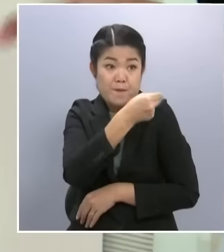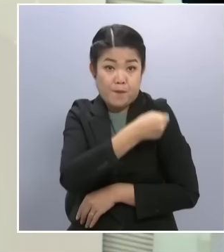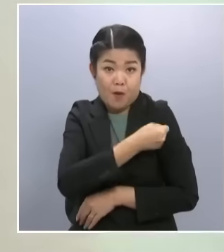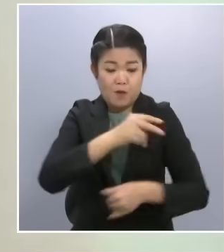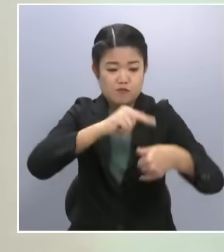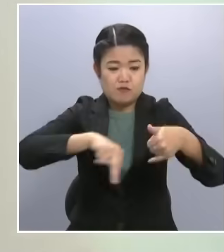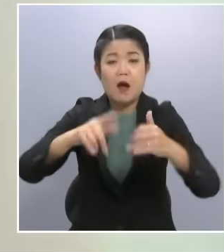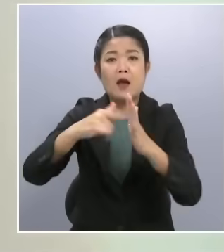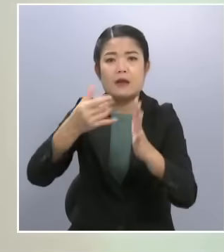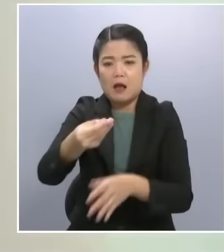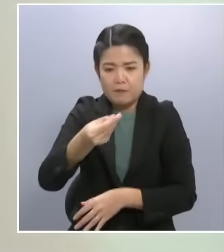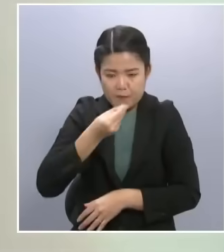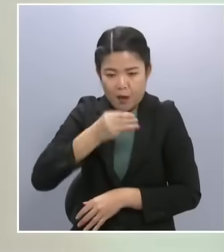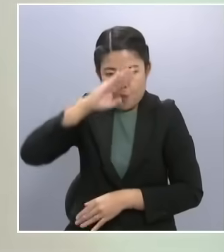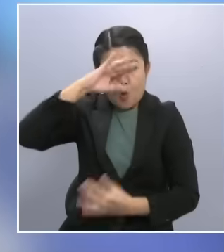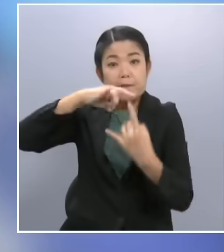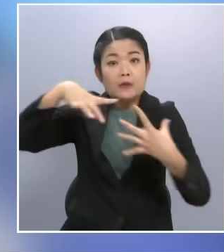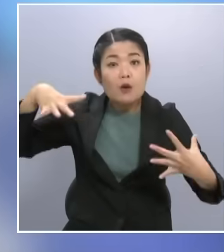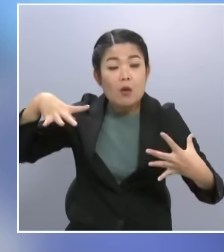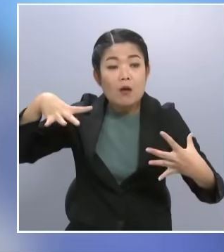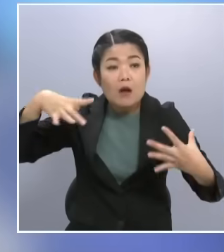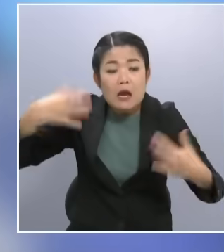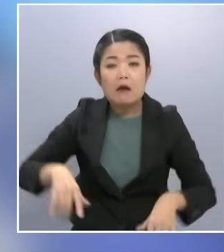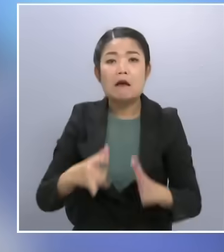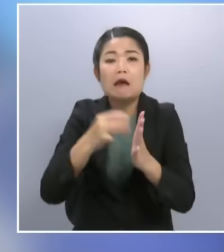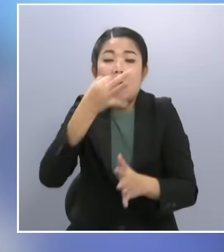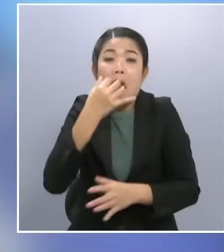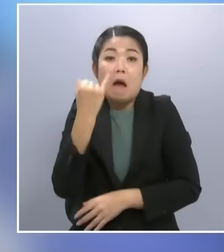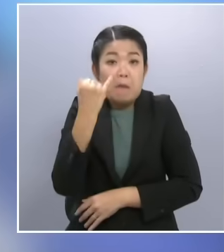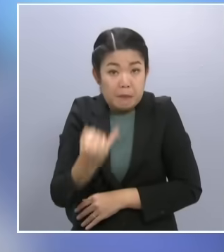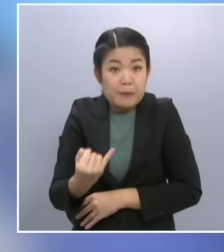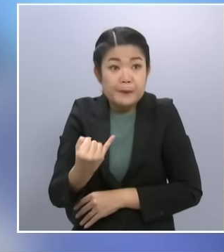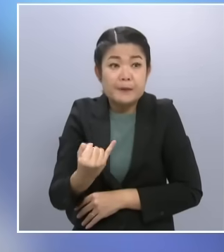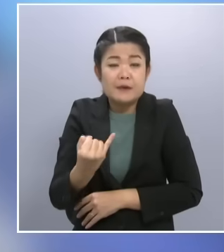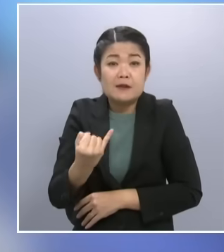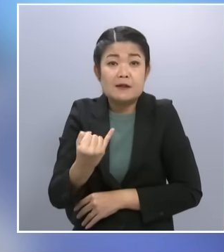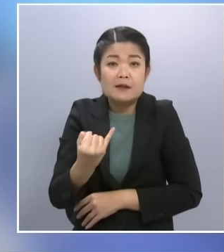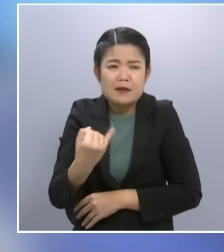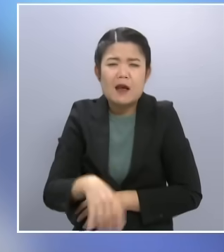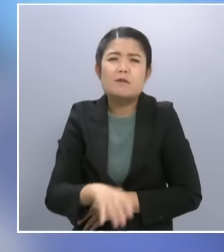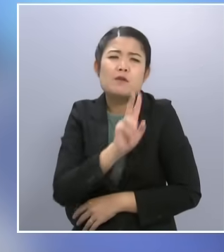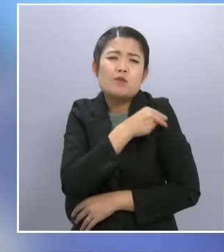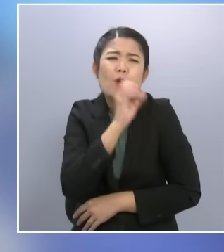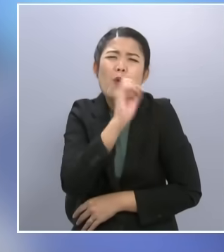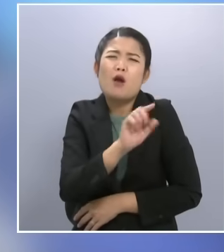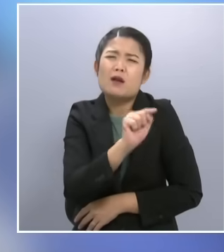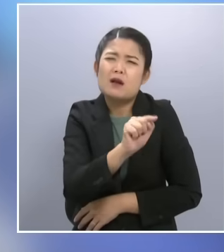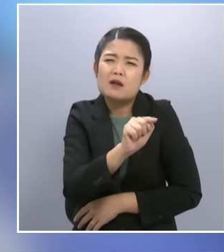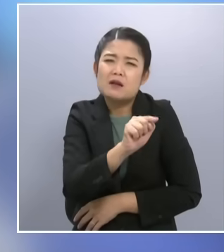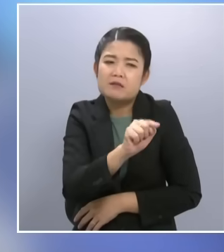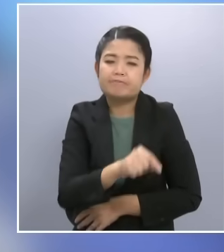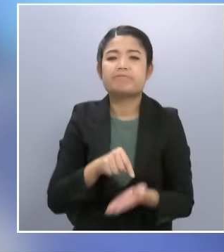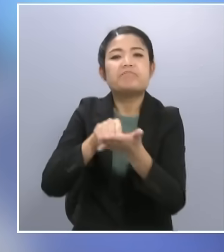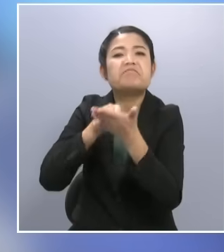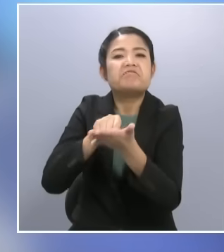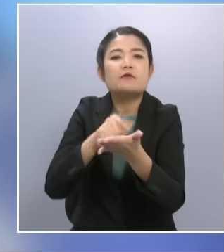คลินิกจ่ายยาไม่ตรงกับโรคปรากฏว่าเธอแพ้ยาอย่างรุนแรงนะคะพอไปบอกหมอหมอบอกว่าให้ไปเดินเรื่องเอง